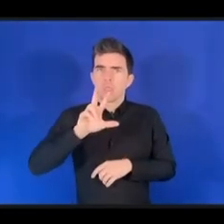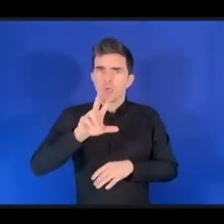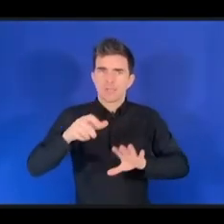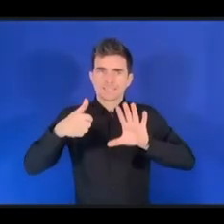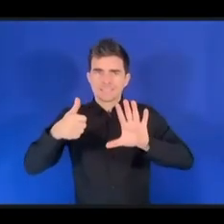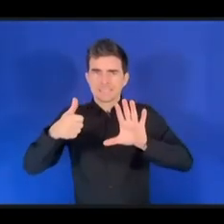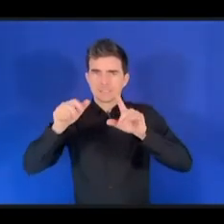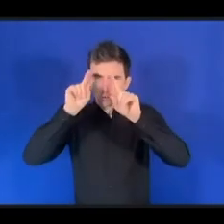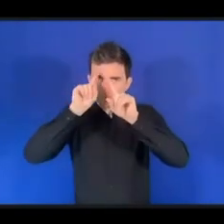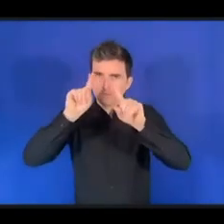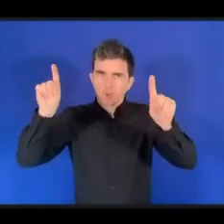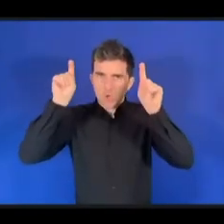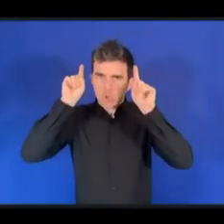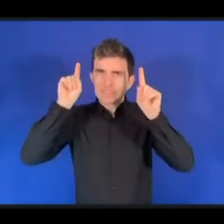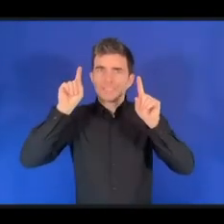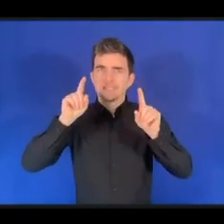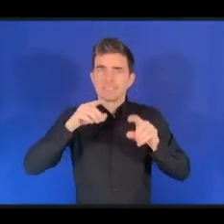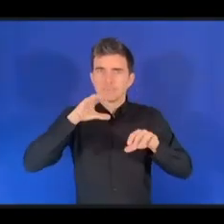有